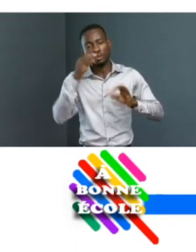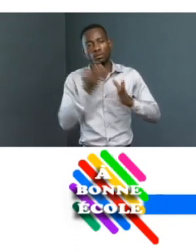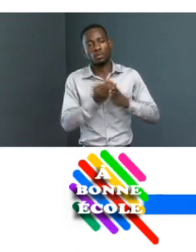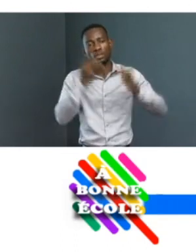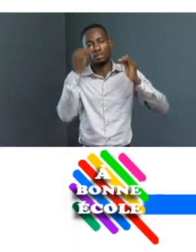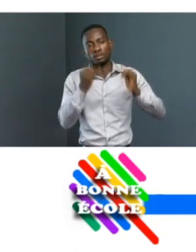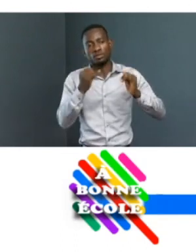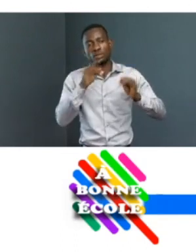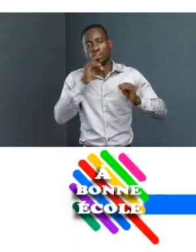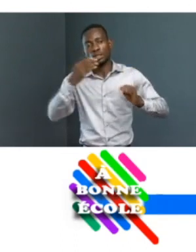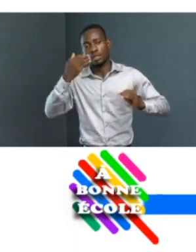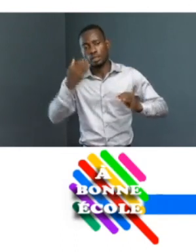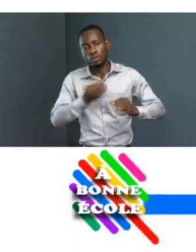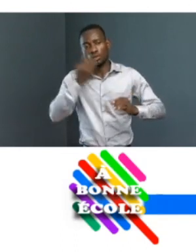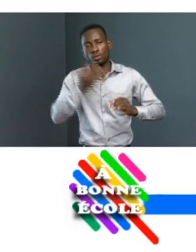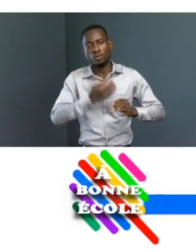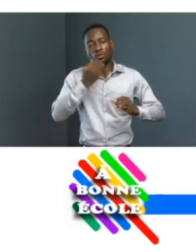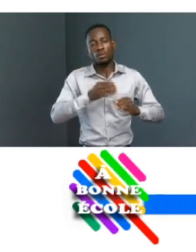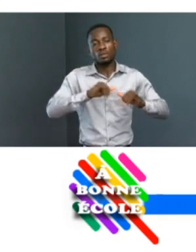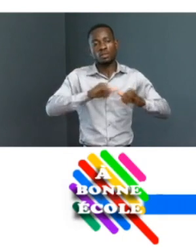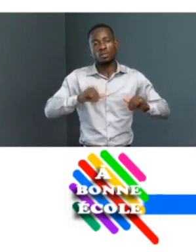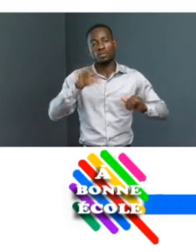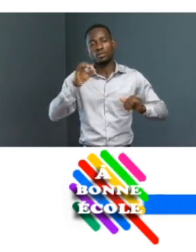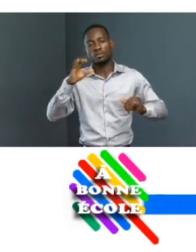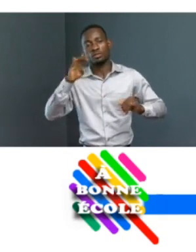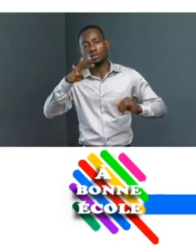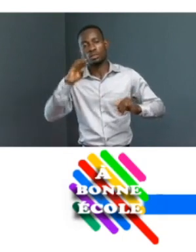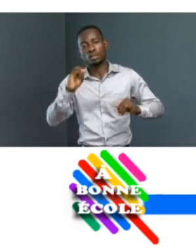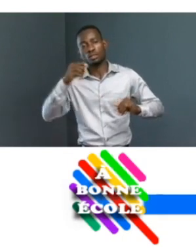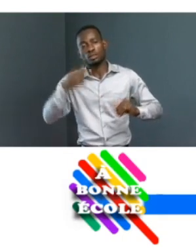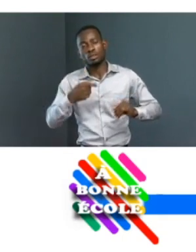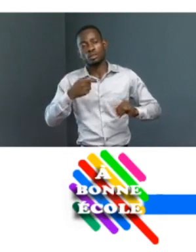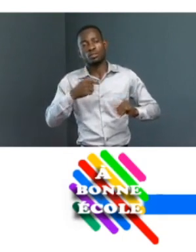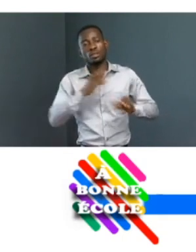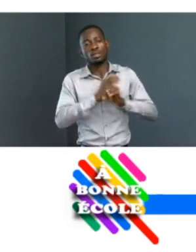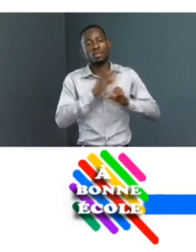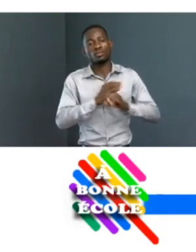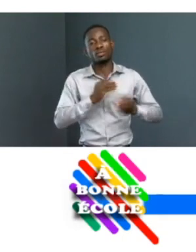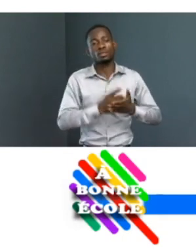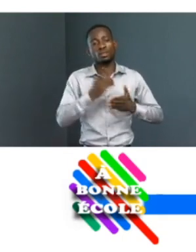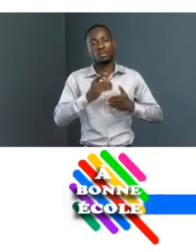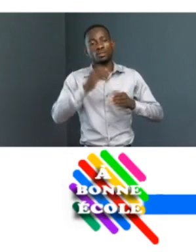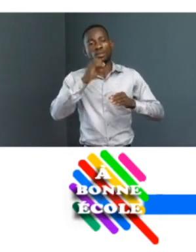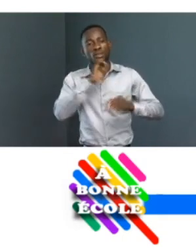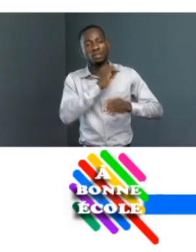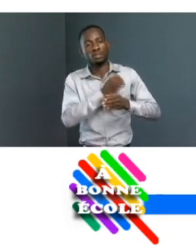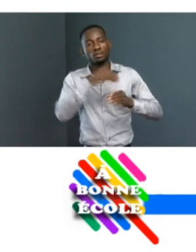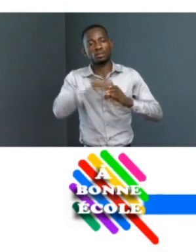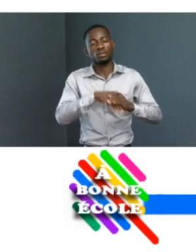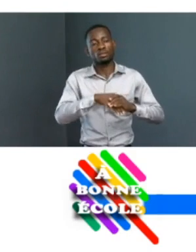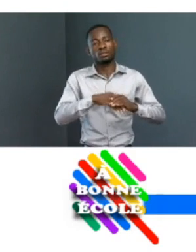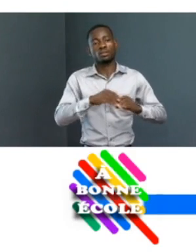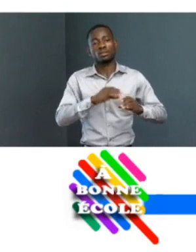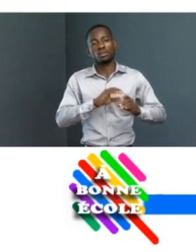récupérée et mesure 940 grammes. Calculer sa dépense énergétique dans ces